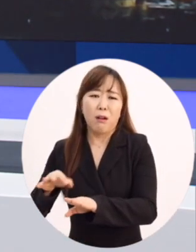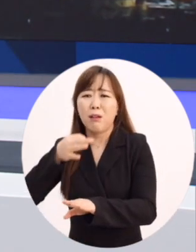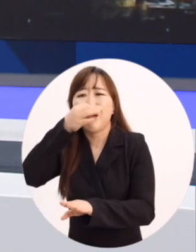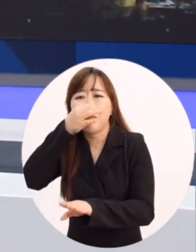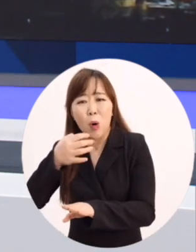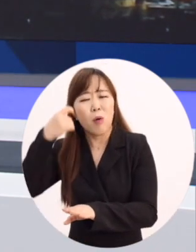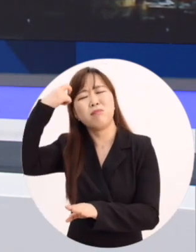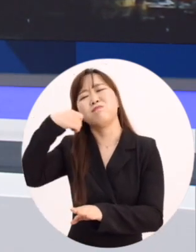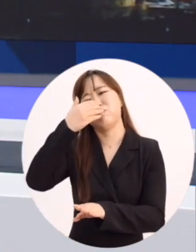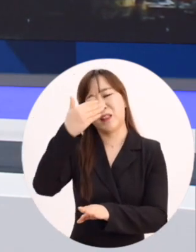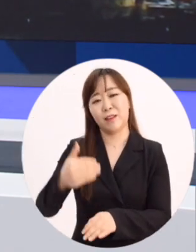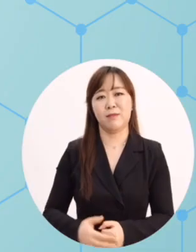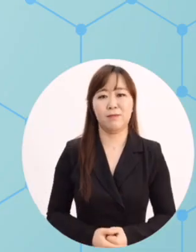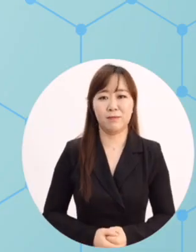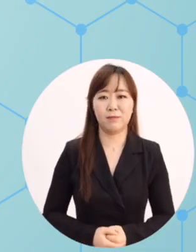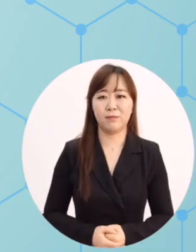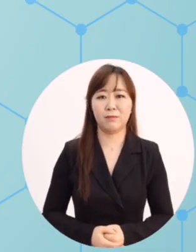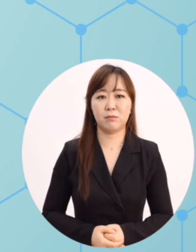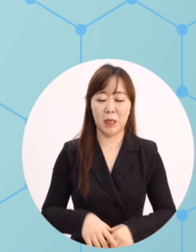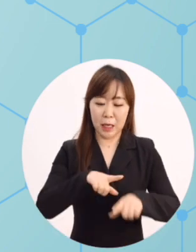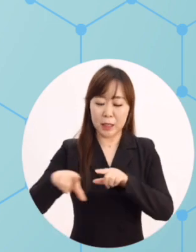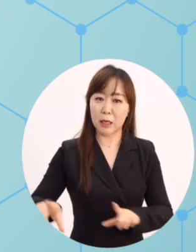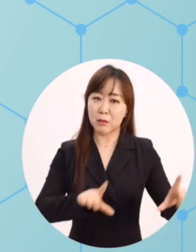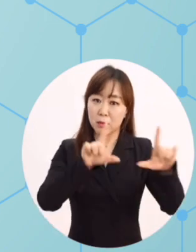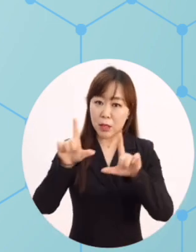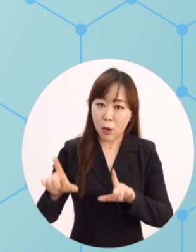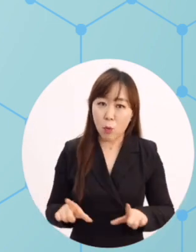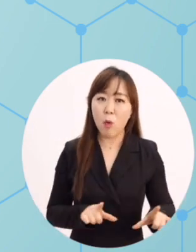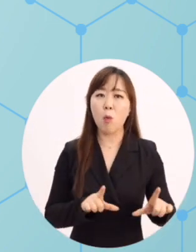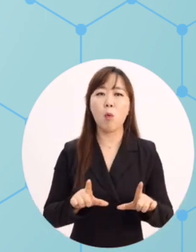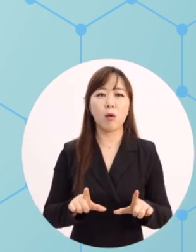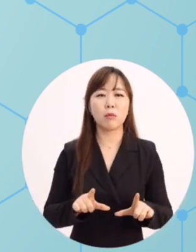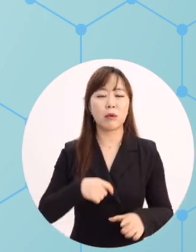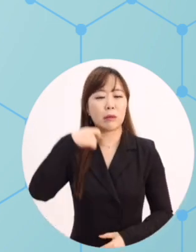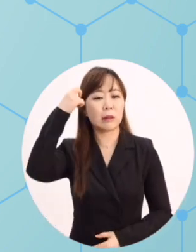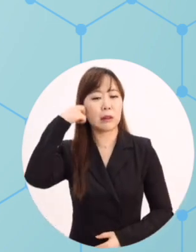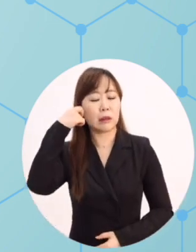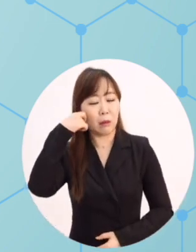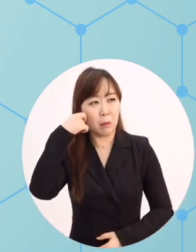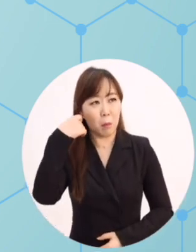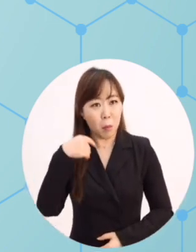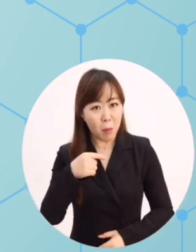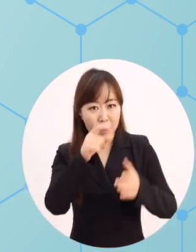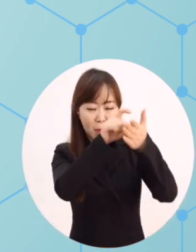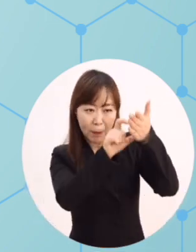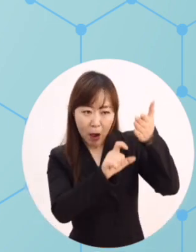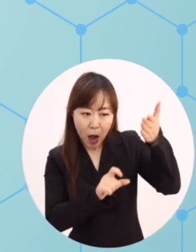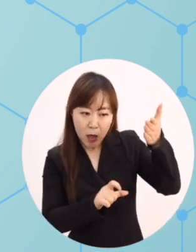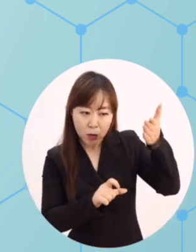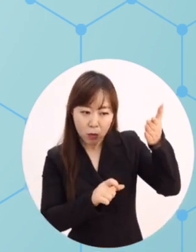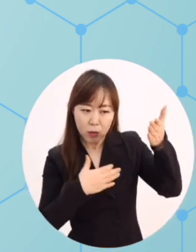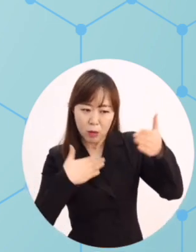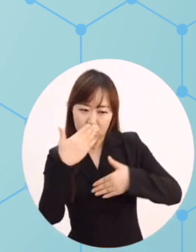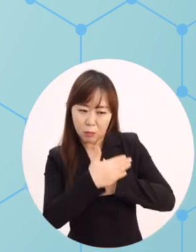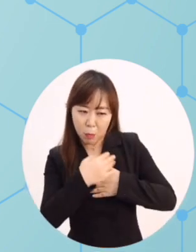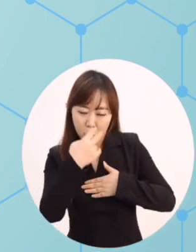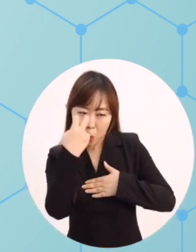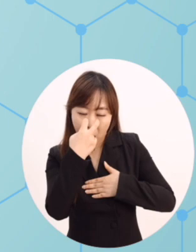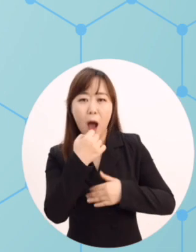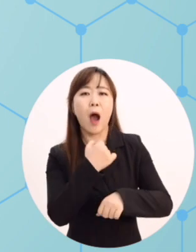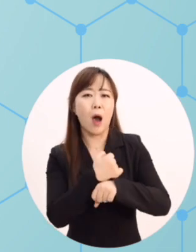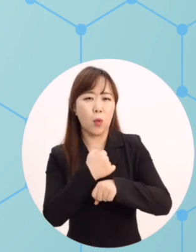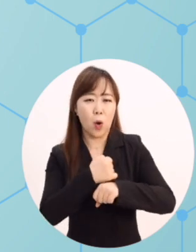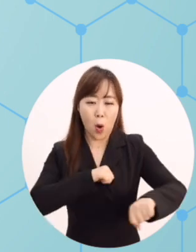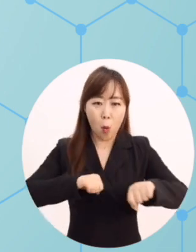수 있습니다. 일상 활동에 따른 주관적인 느낌을 기록하여 상태를 모니터링하고